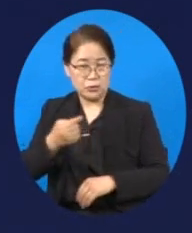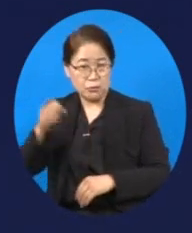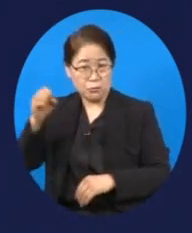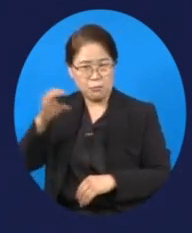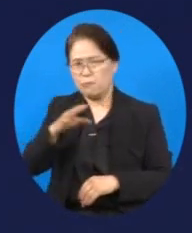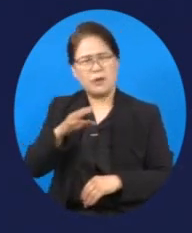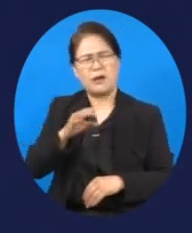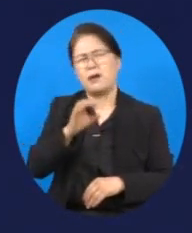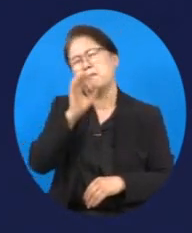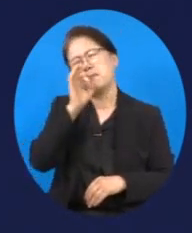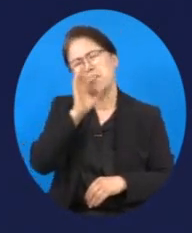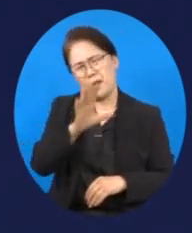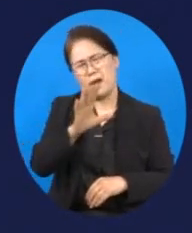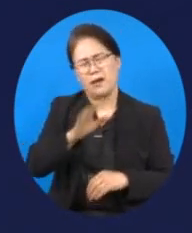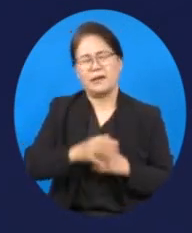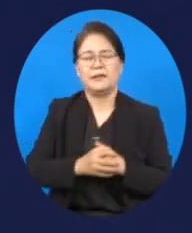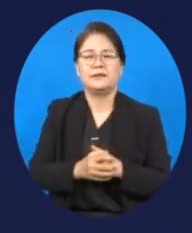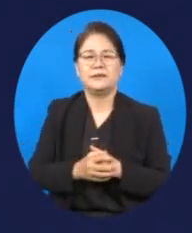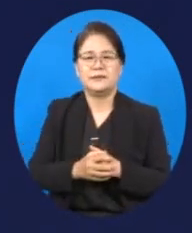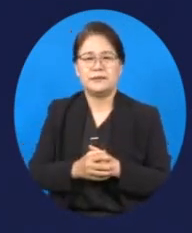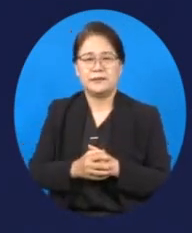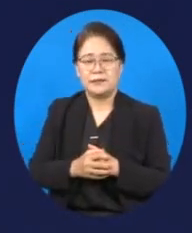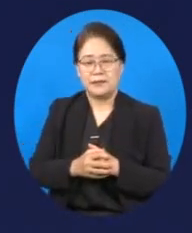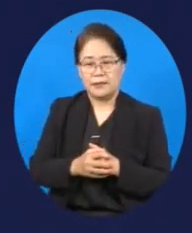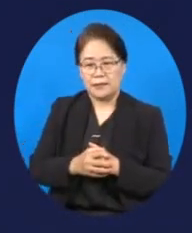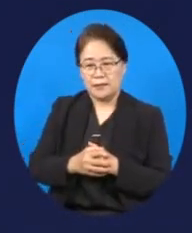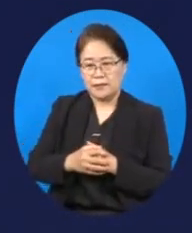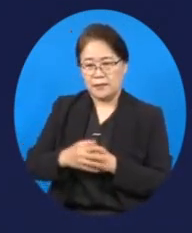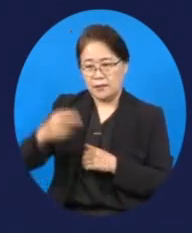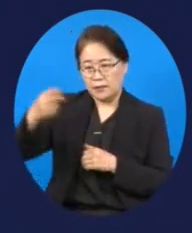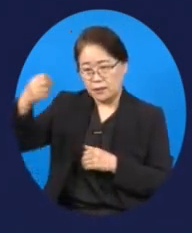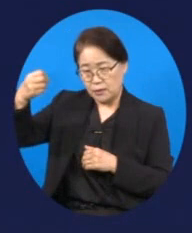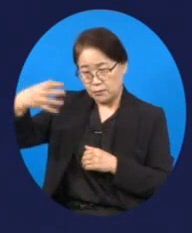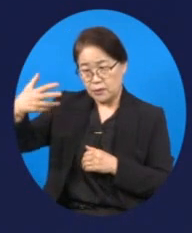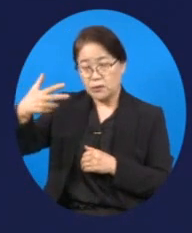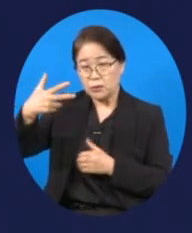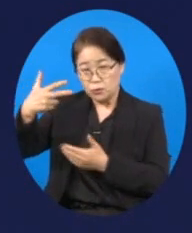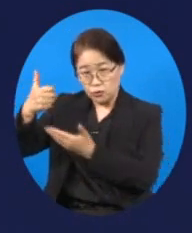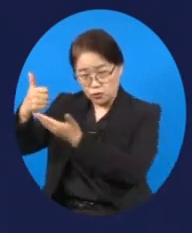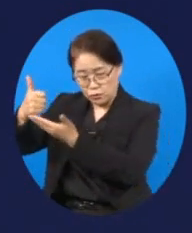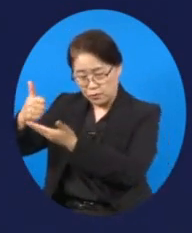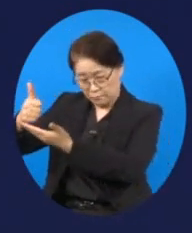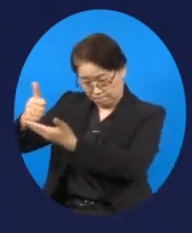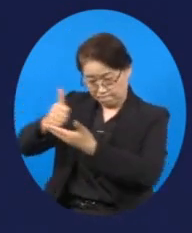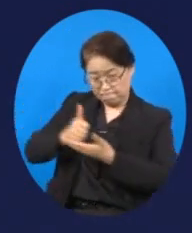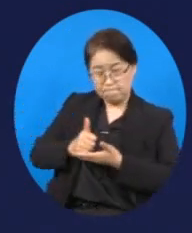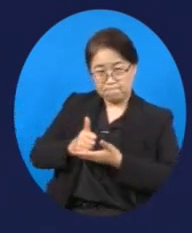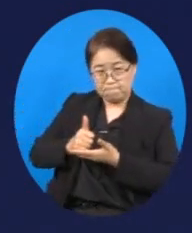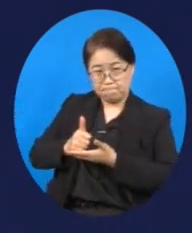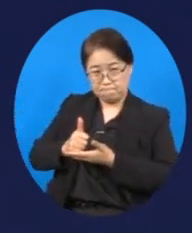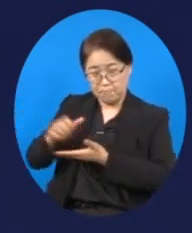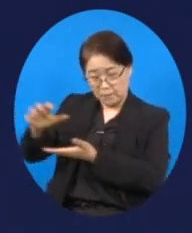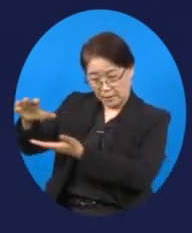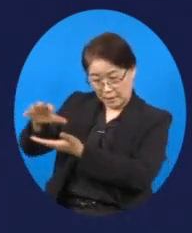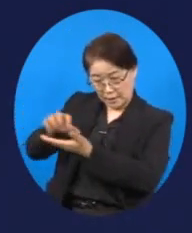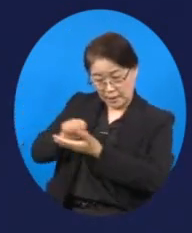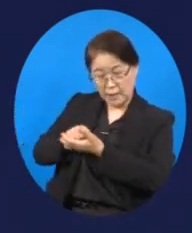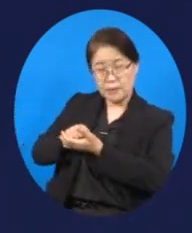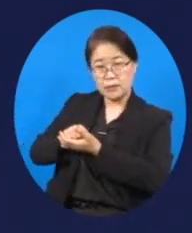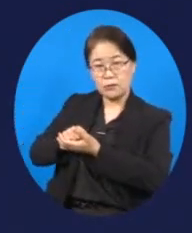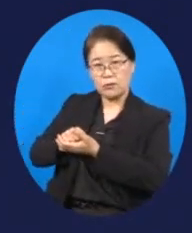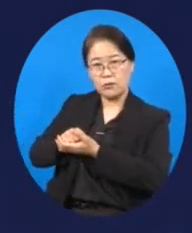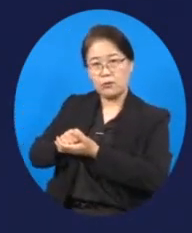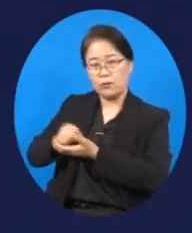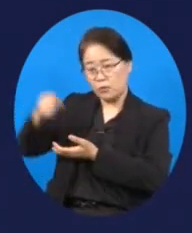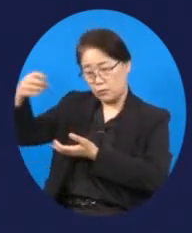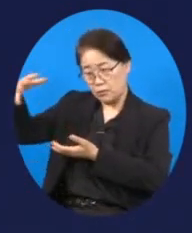바라는 것이 아니라 빛 되신 주님을 모시고 살아감으로 우리 안에 계신 주님의 빛을